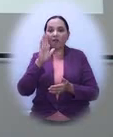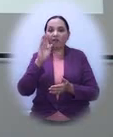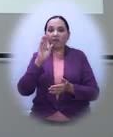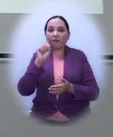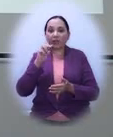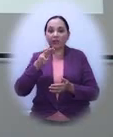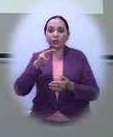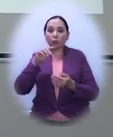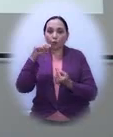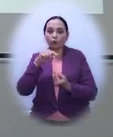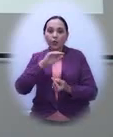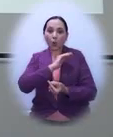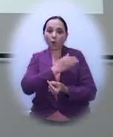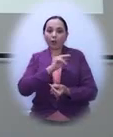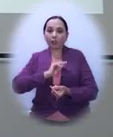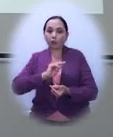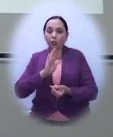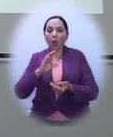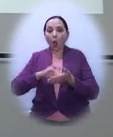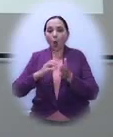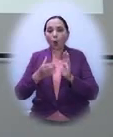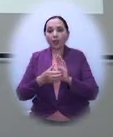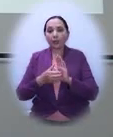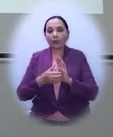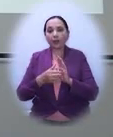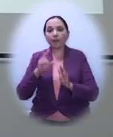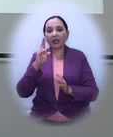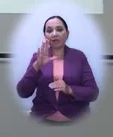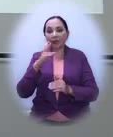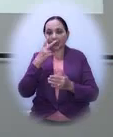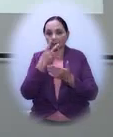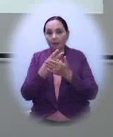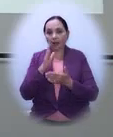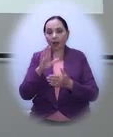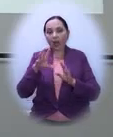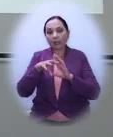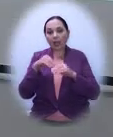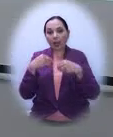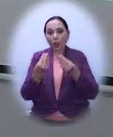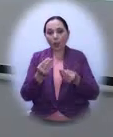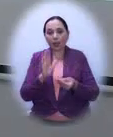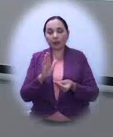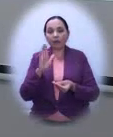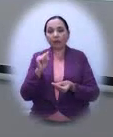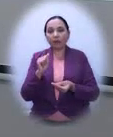mo'ljallangan quvvatda ishlaydi. Xonaning kvadratiga qarab turib tanlab olinadi